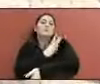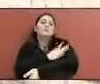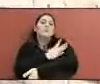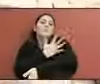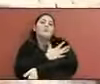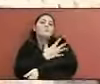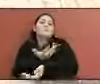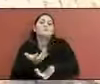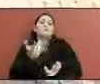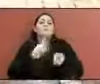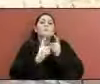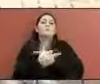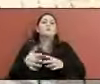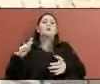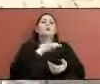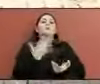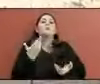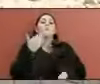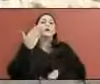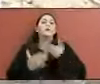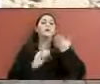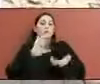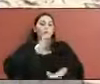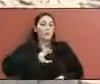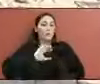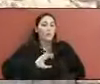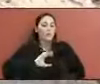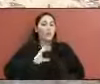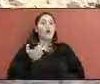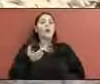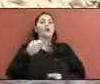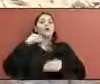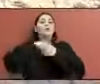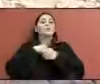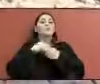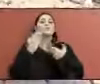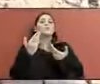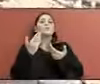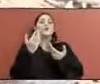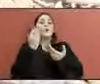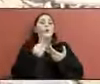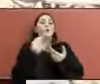sınıf öğrencilerine de o bahsettiğiniz KODA durumunda olan